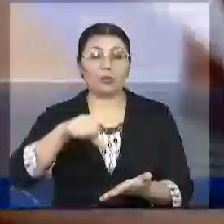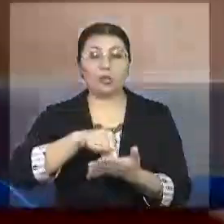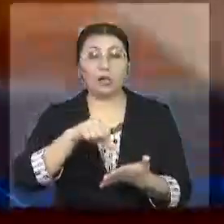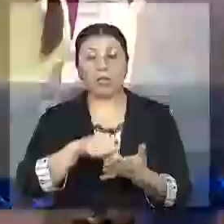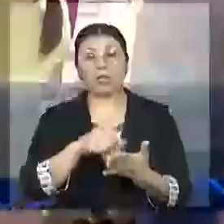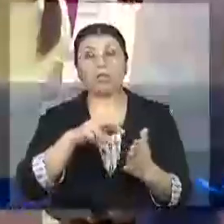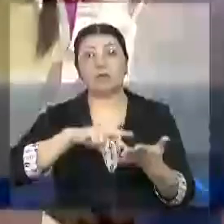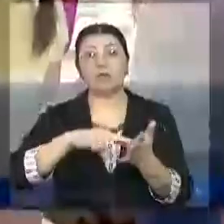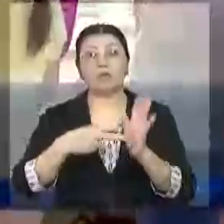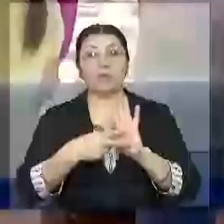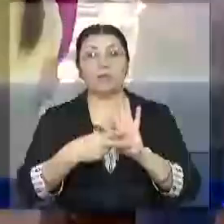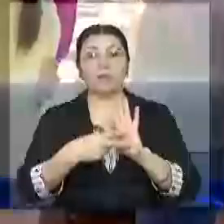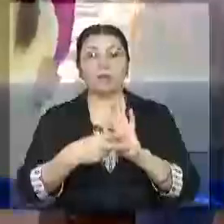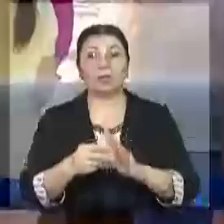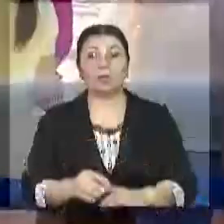деп жоспарланған.